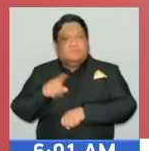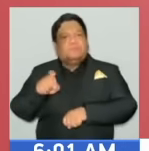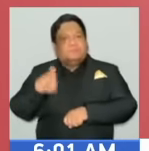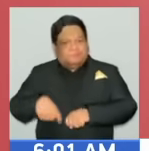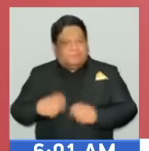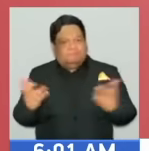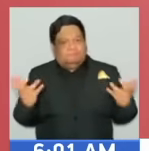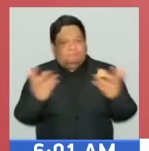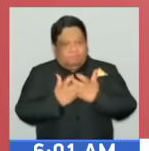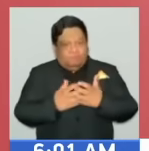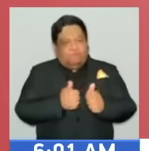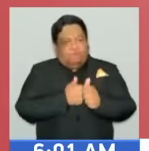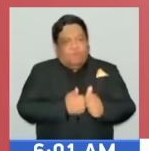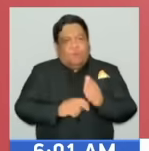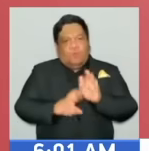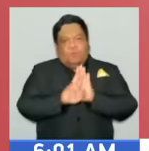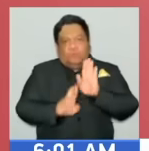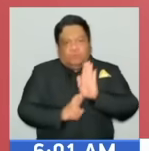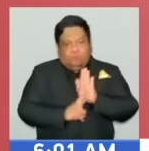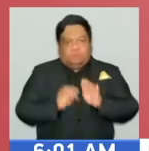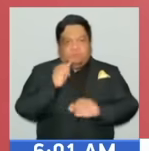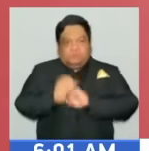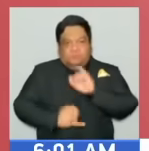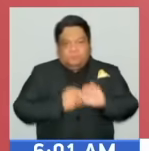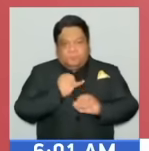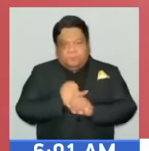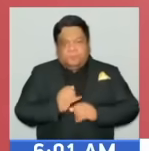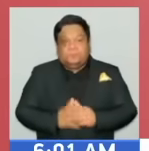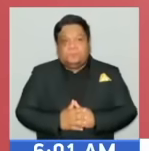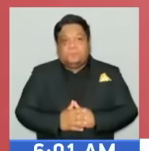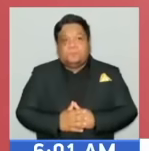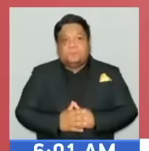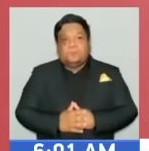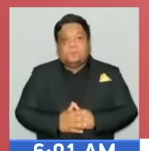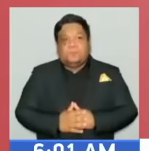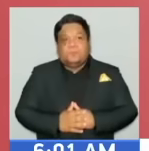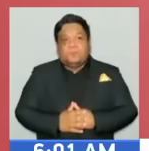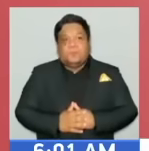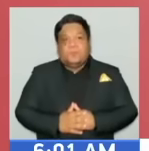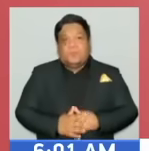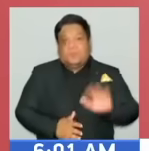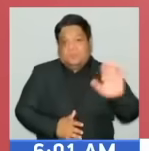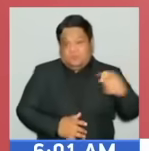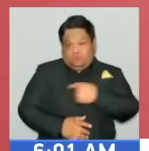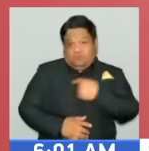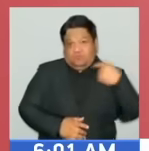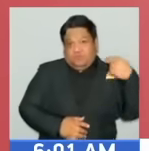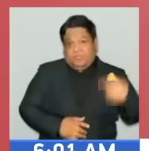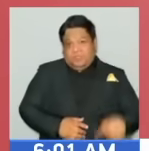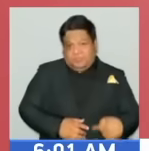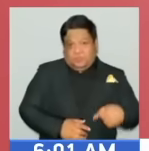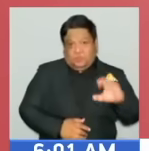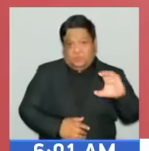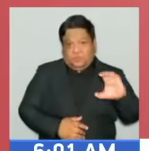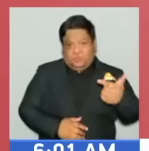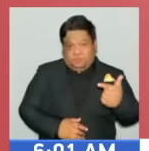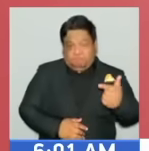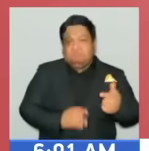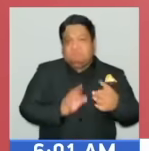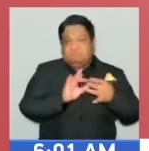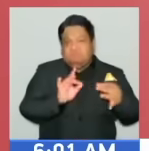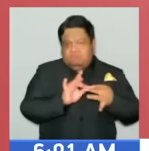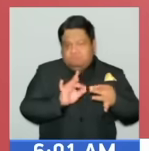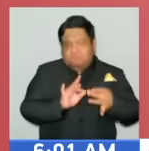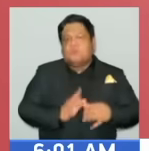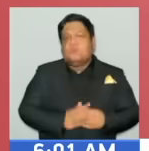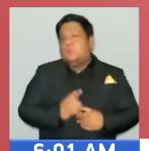Sa website ng China Coast Guard, una na sinabi ng kanilang tagapagsalita na ginawa lang nila ang nararapat na aksyon para pigilan